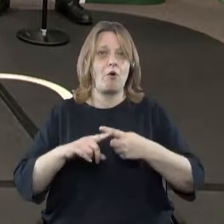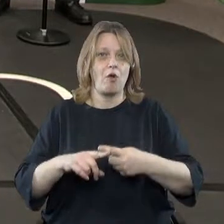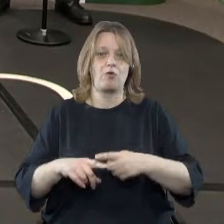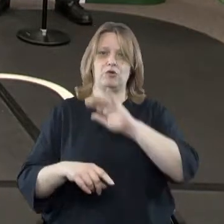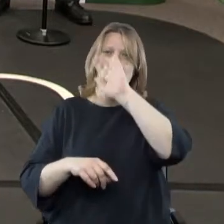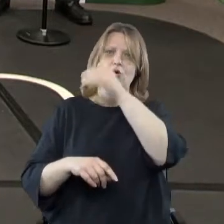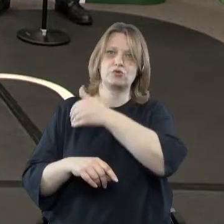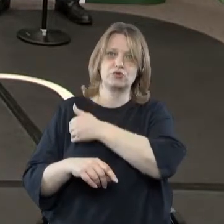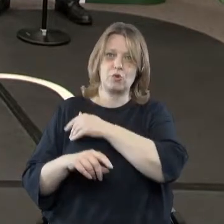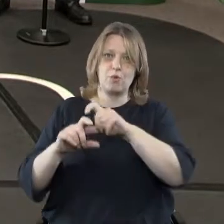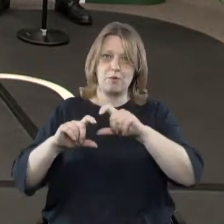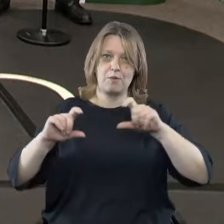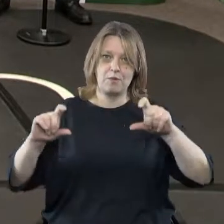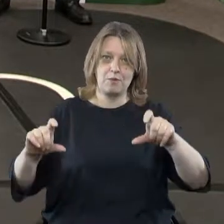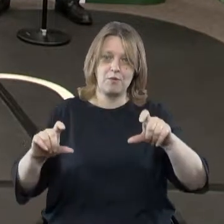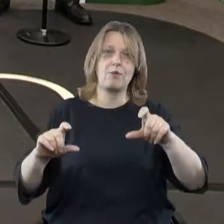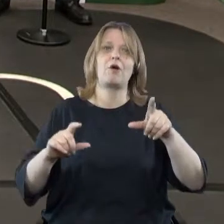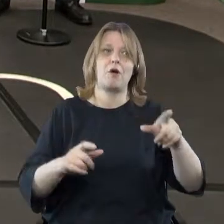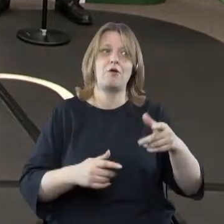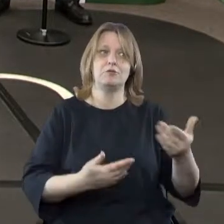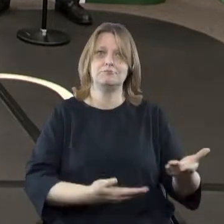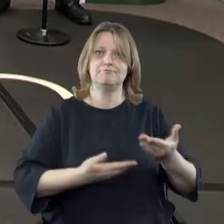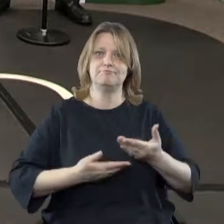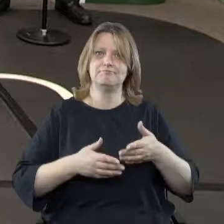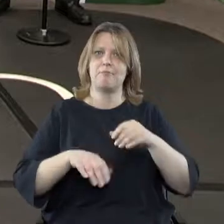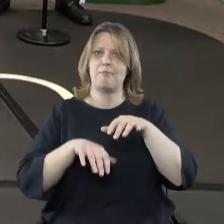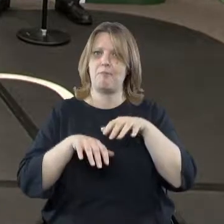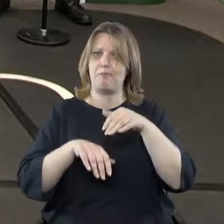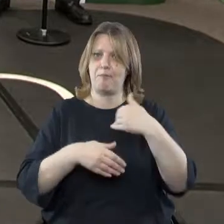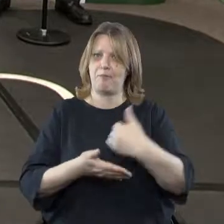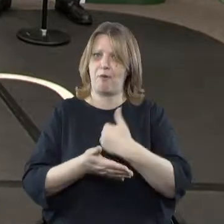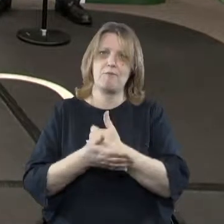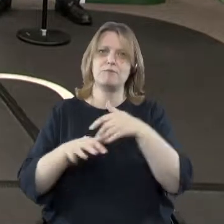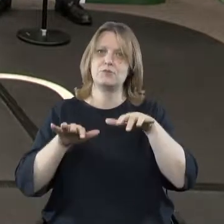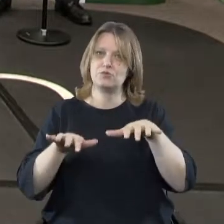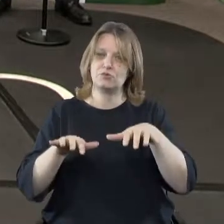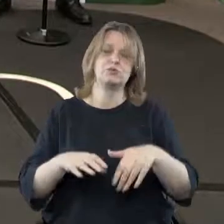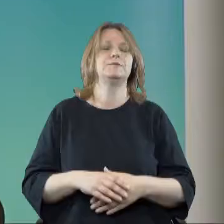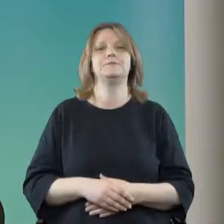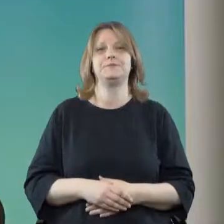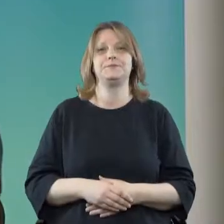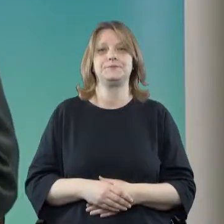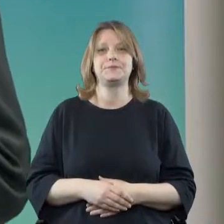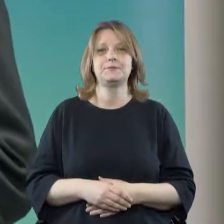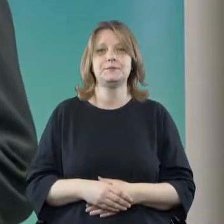która jest nam okazywana przez ministerstwo. Bardzo również